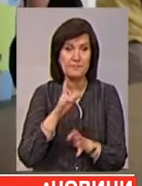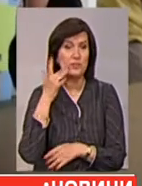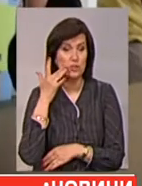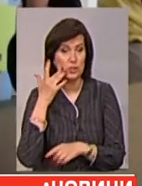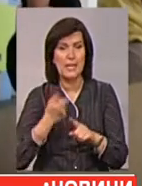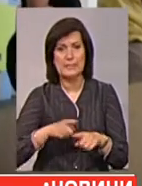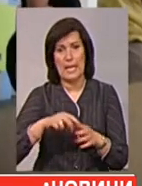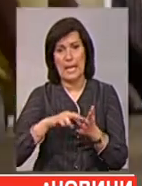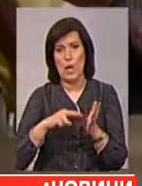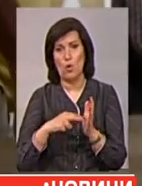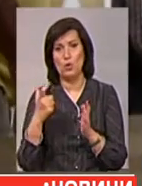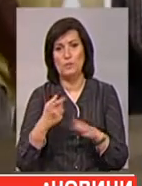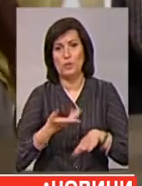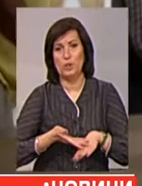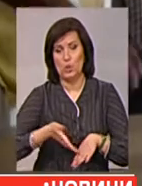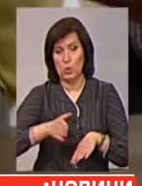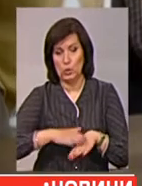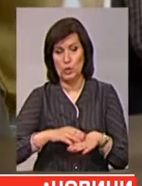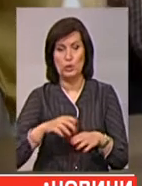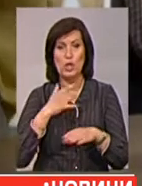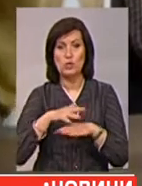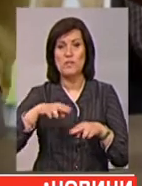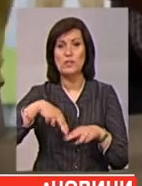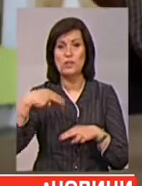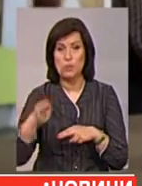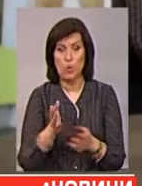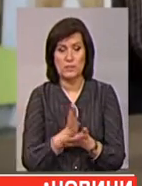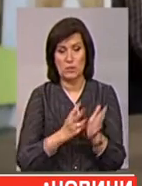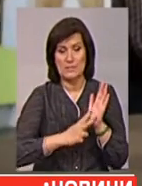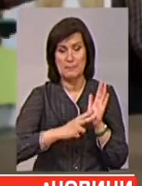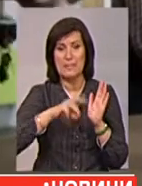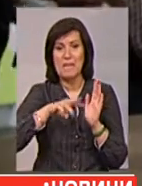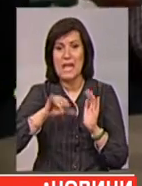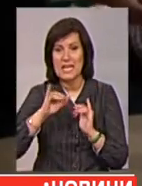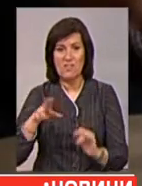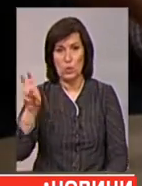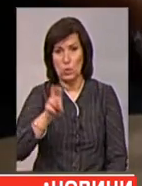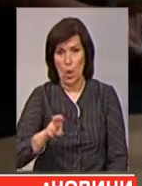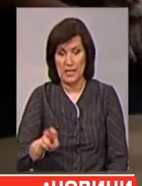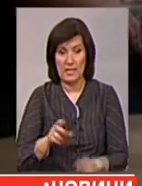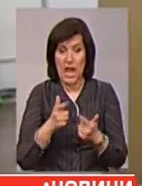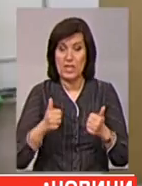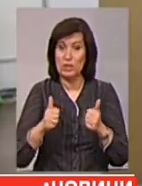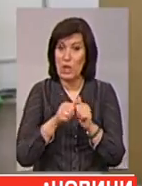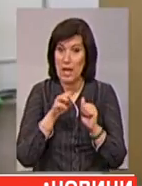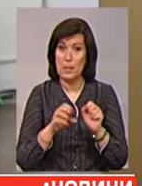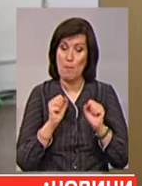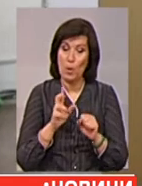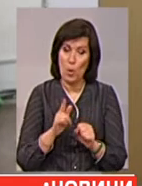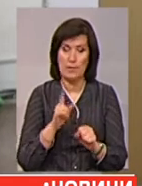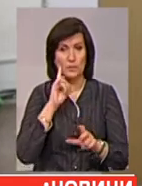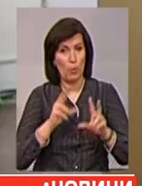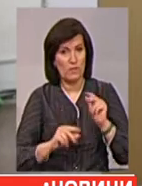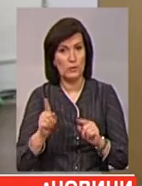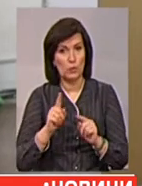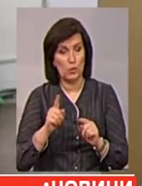– економічні труднощі. Зовнішній борг території становить 70 мільярдів доларів. Як штат Пуерто-Рико, могло б